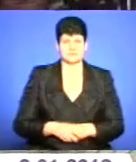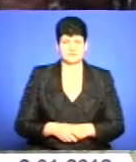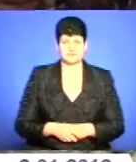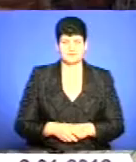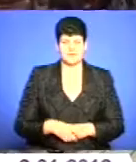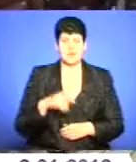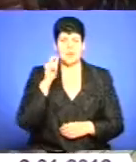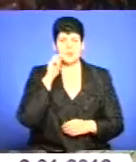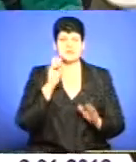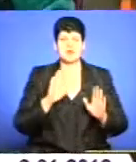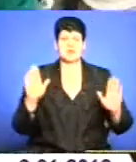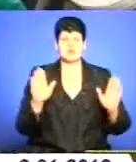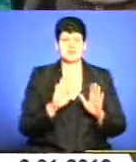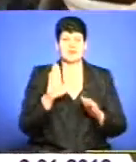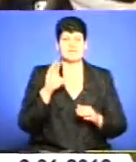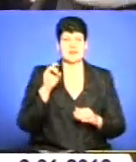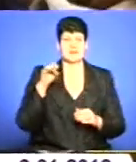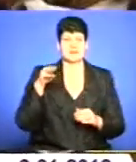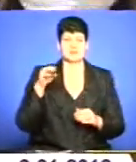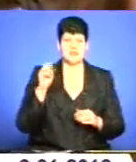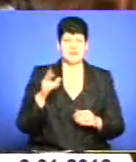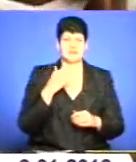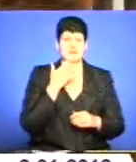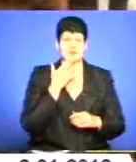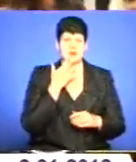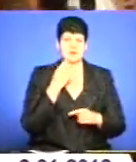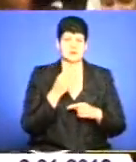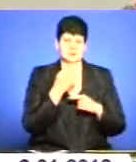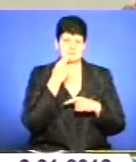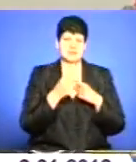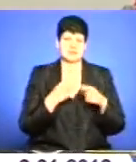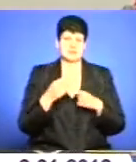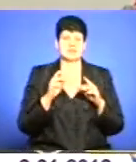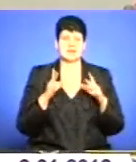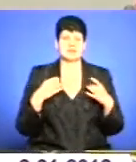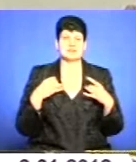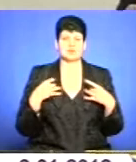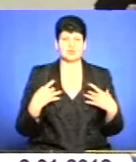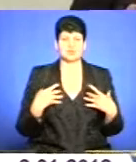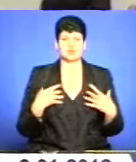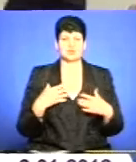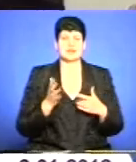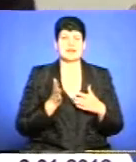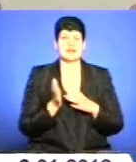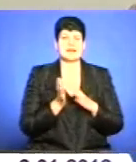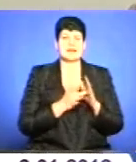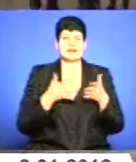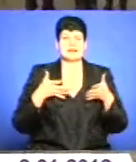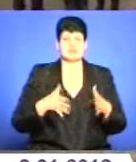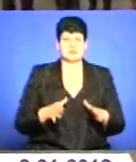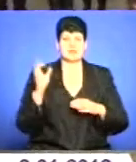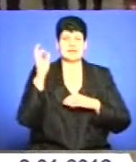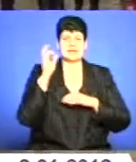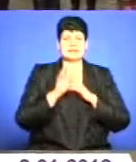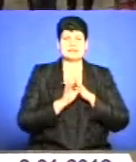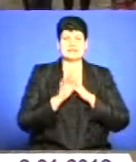Українська коляда, вертеп і народні звичаї. Про те, як святкують Різдво на Західній Україні, 15-річна Анастасія чула не раз. Однак, каже,